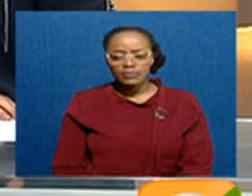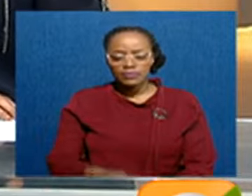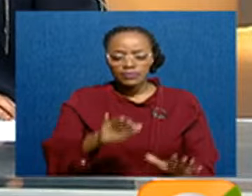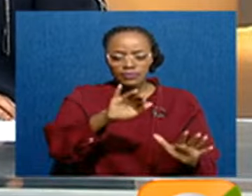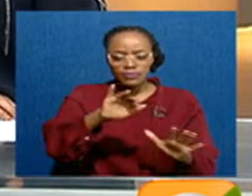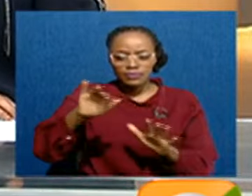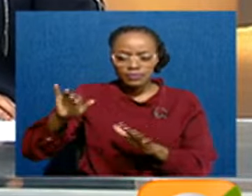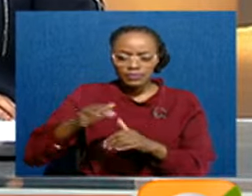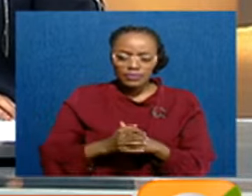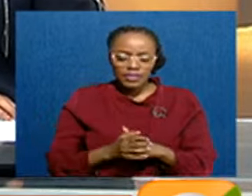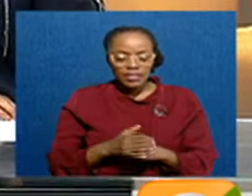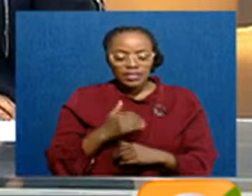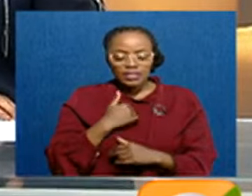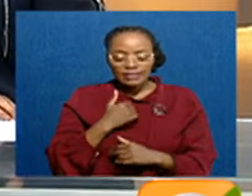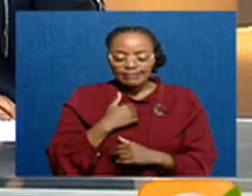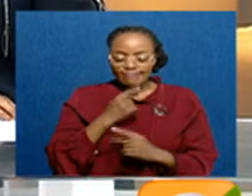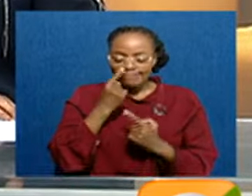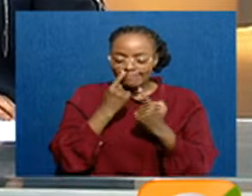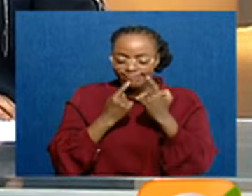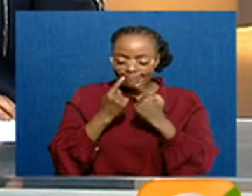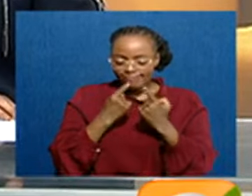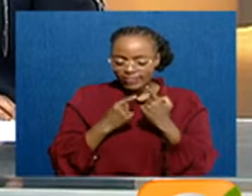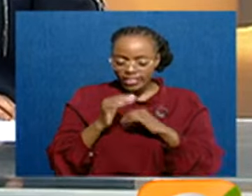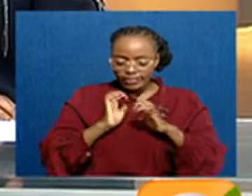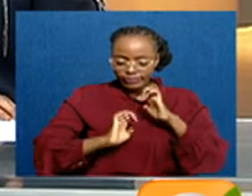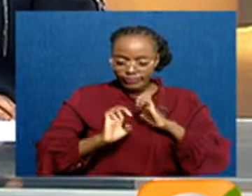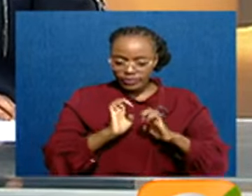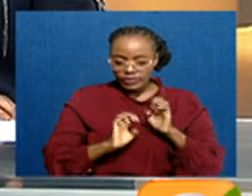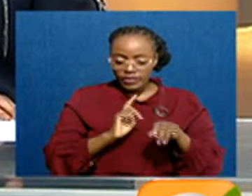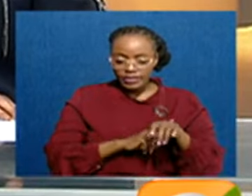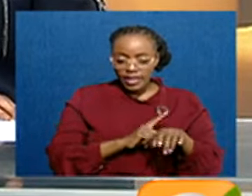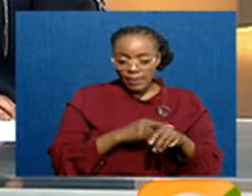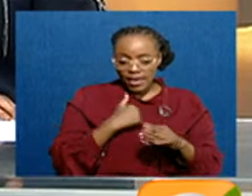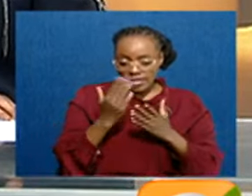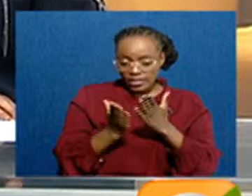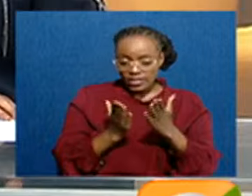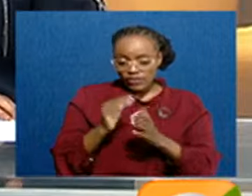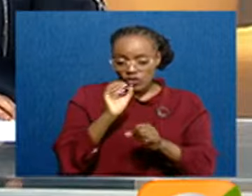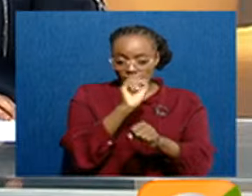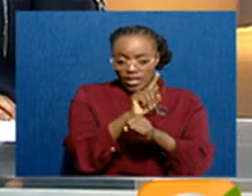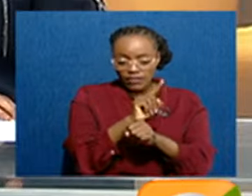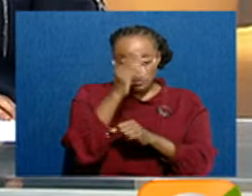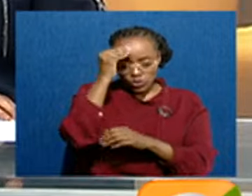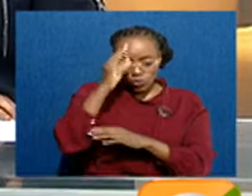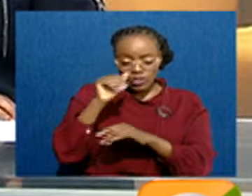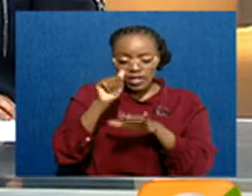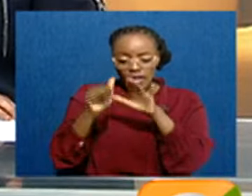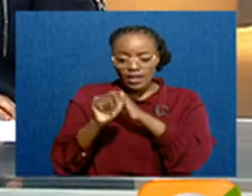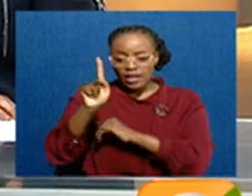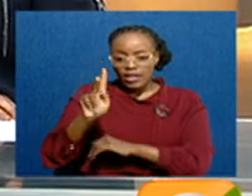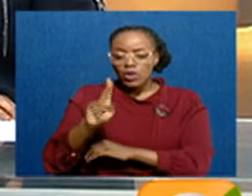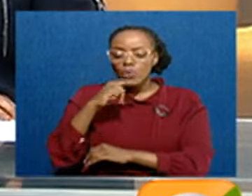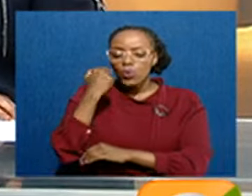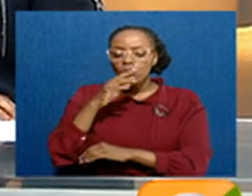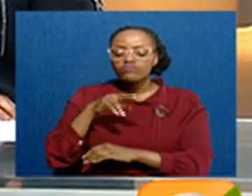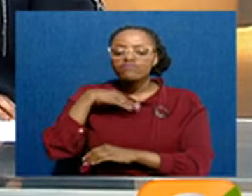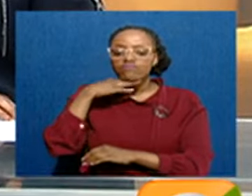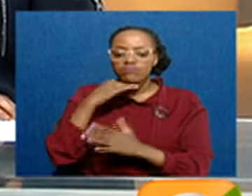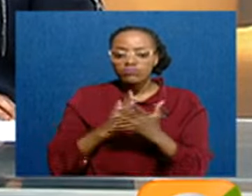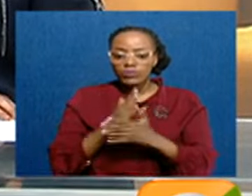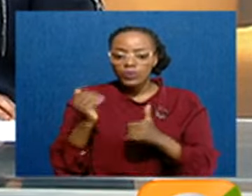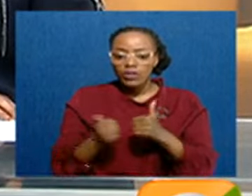Mtazamaji, hisia zilitanda wakati wa ibada ya wafu kwa wanafunzi 11 wa Chuo Kikuu cha Kenyatta waliofariki kwenye ajali ya